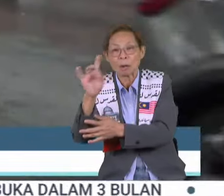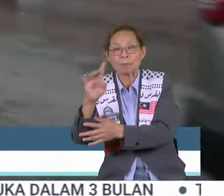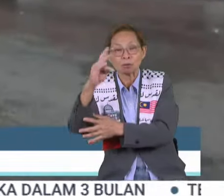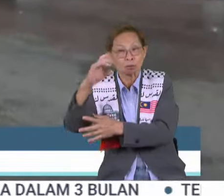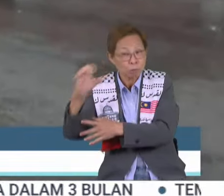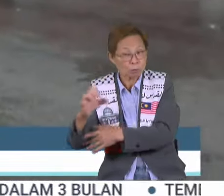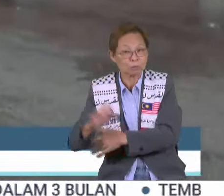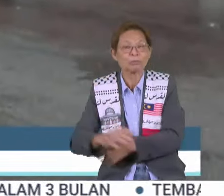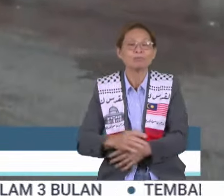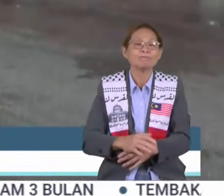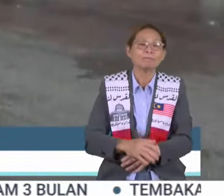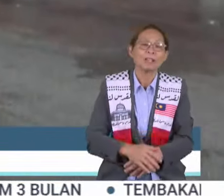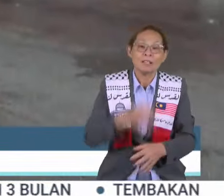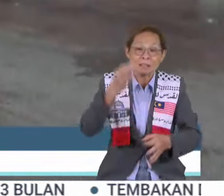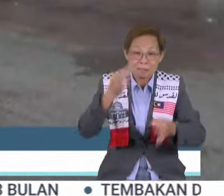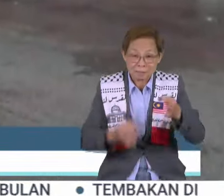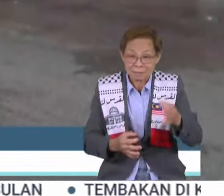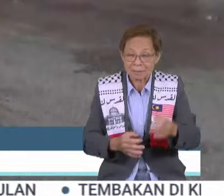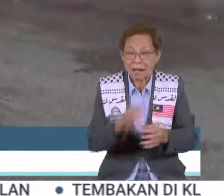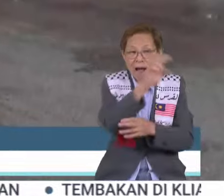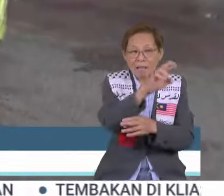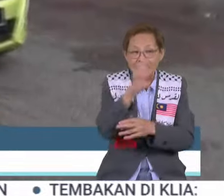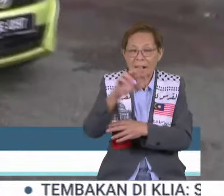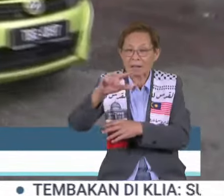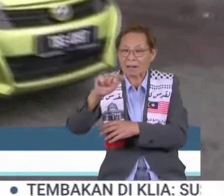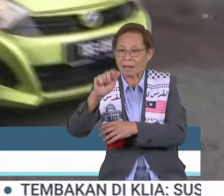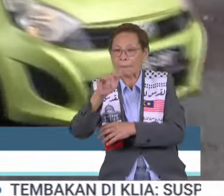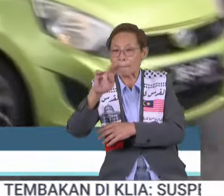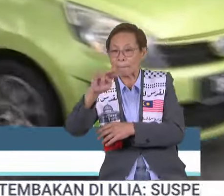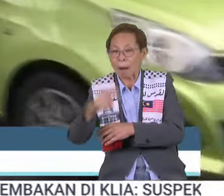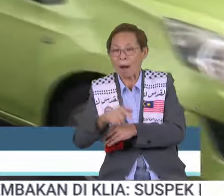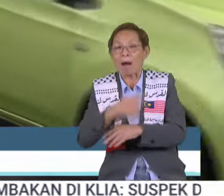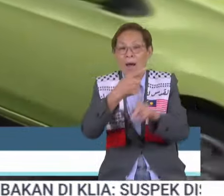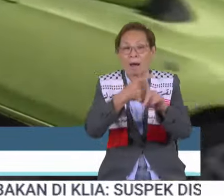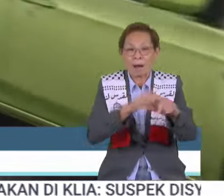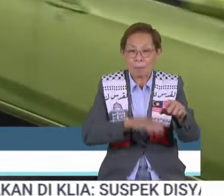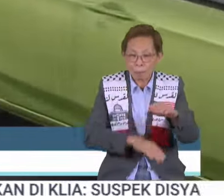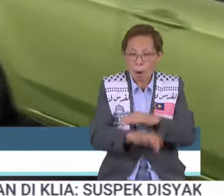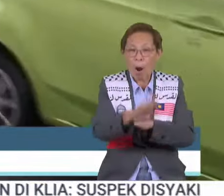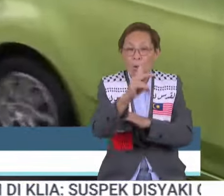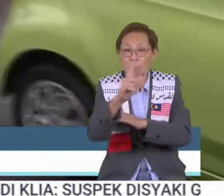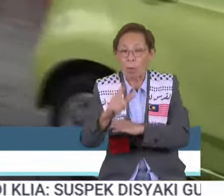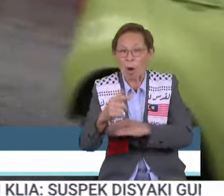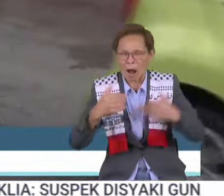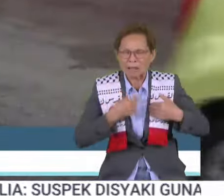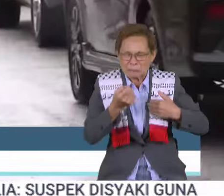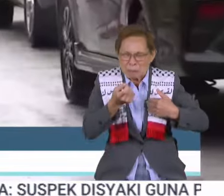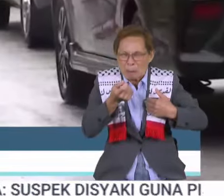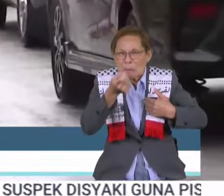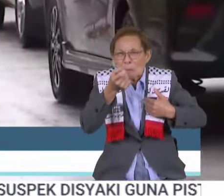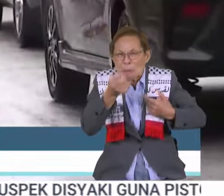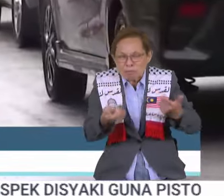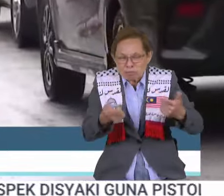1700 818 700. Sementara itu saudara, RNR Gambang arah barat Malu Kuala Lumpur ini pada ketika ini berlaku sedikit kesesakan ekoran pertambahan